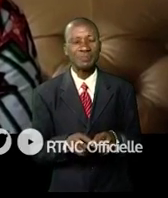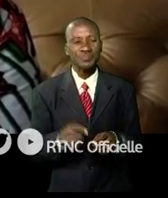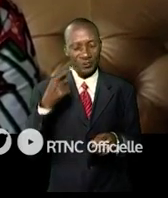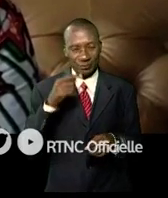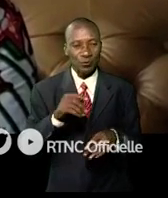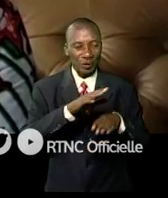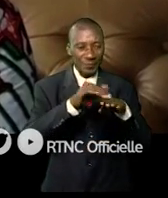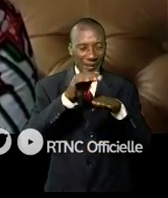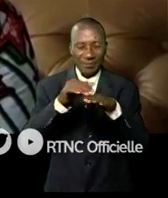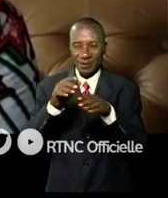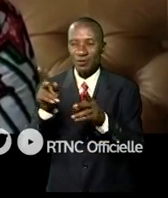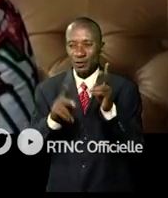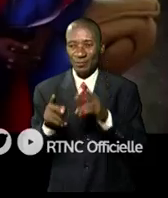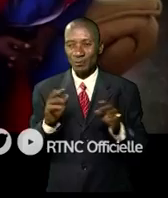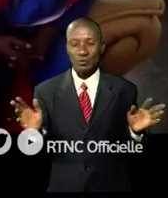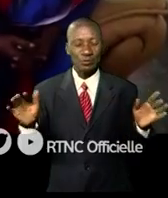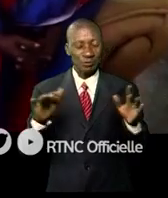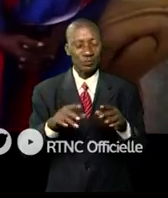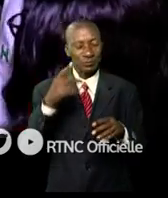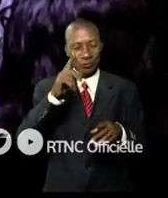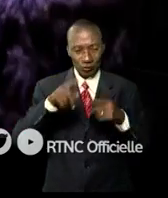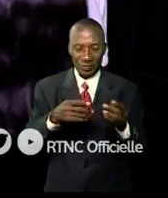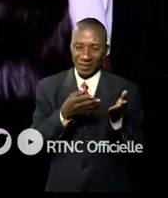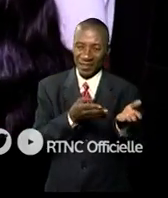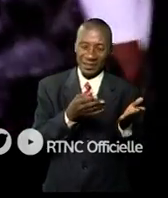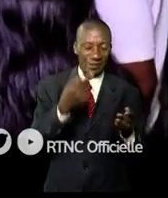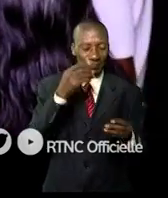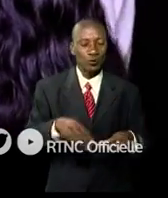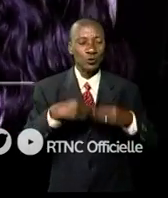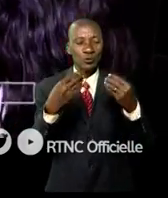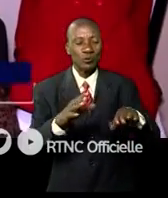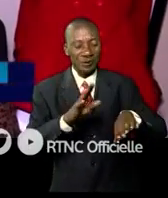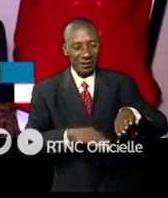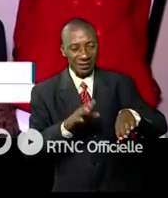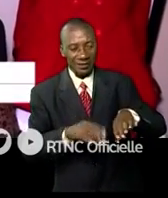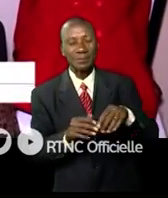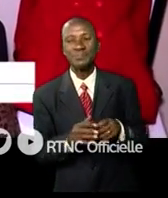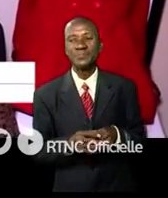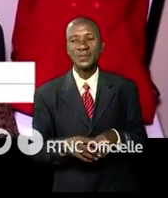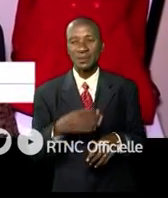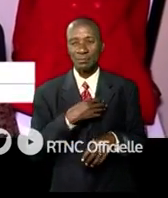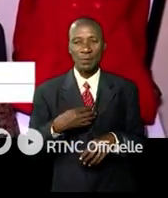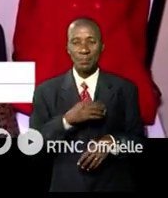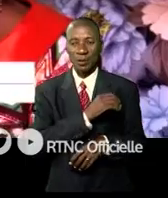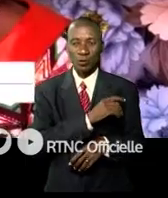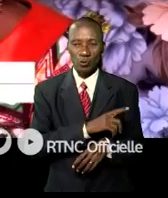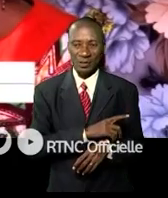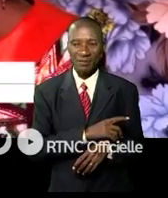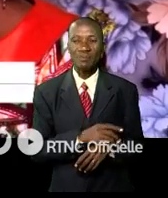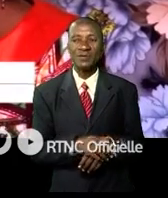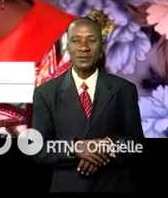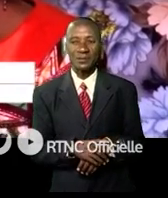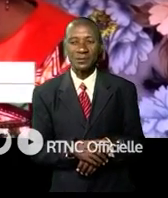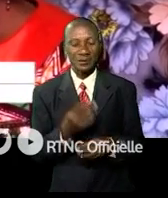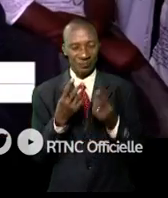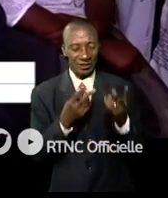leur implication de cette action salvatrice. L'épouse de Joseph Kabila va clôturer sa journée par la visite